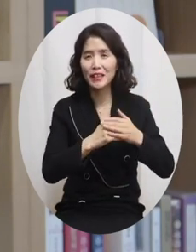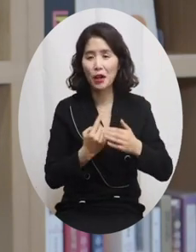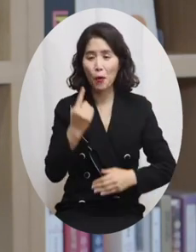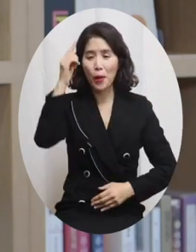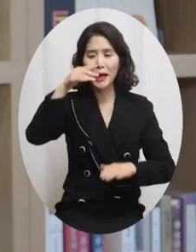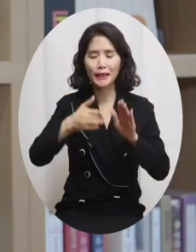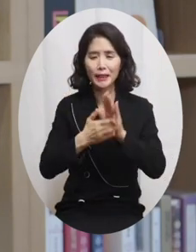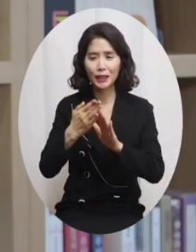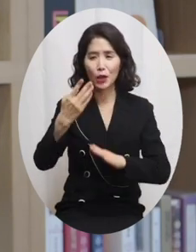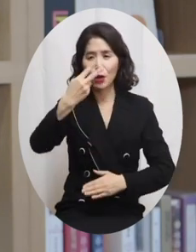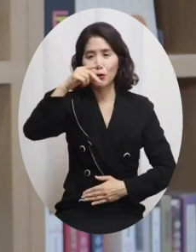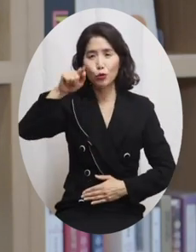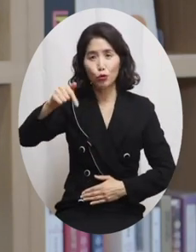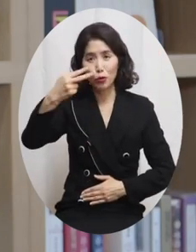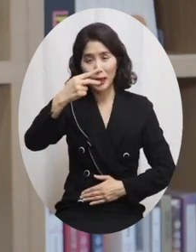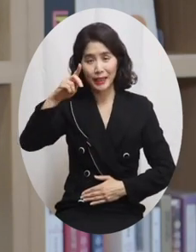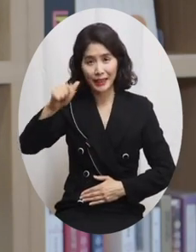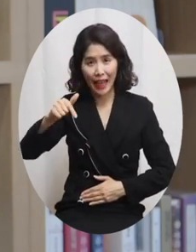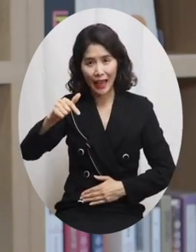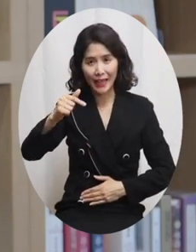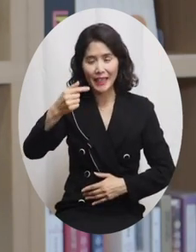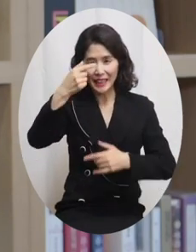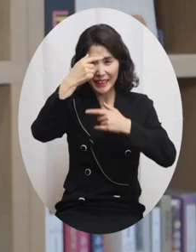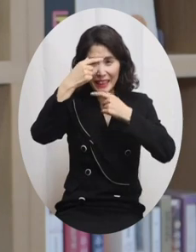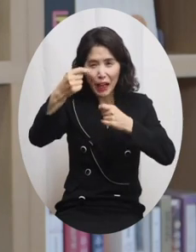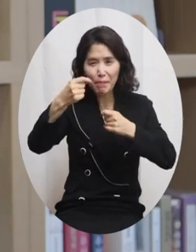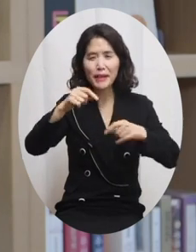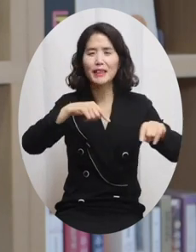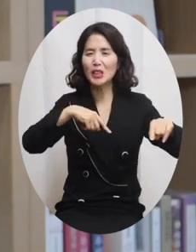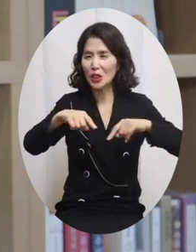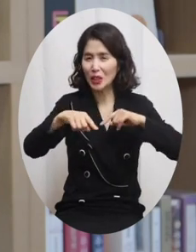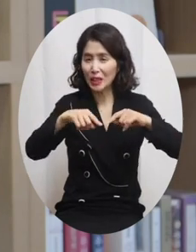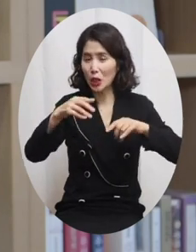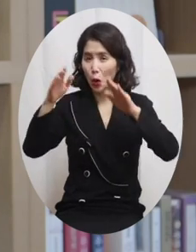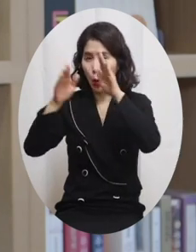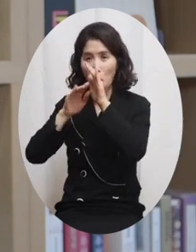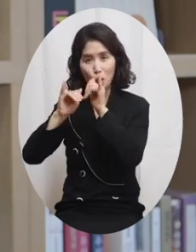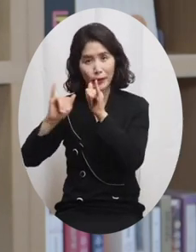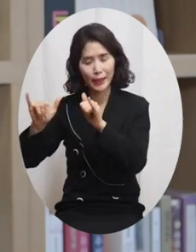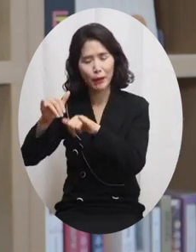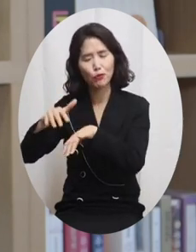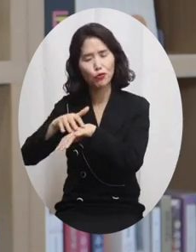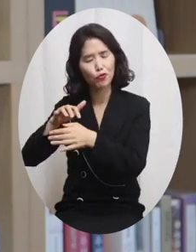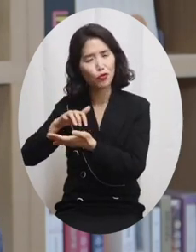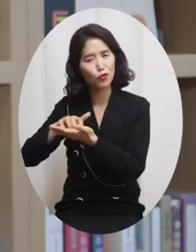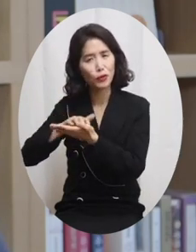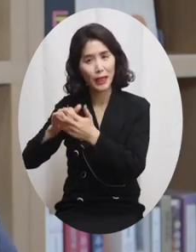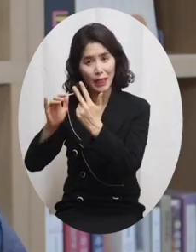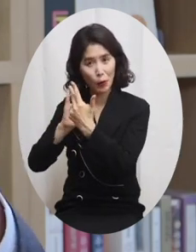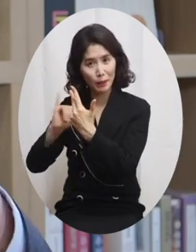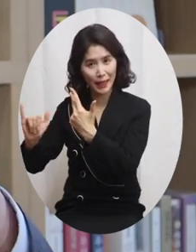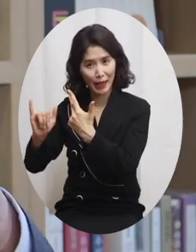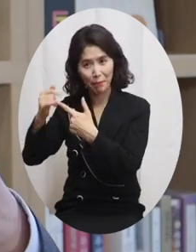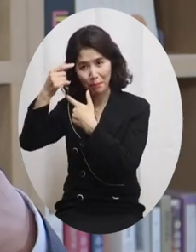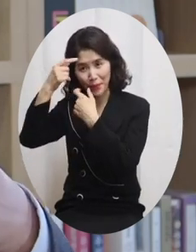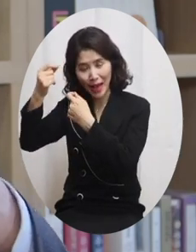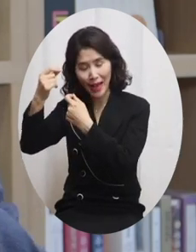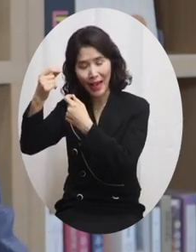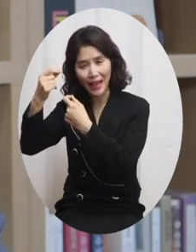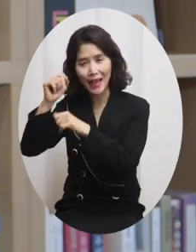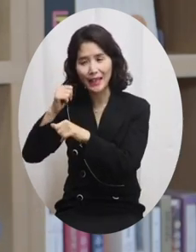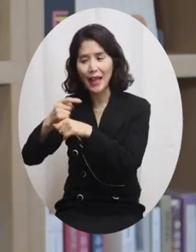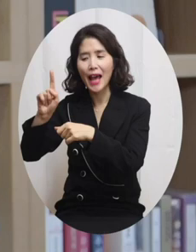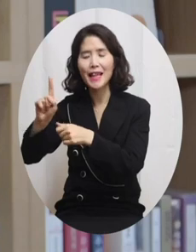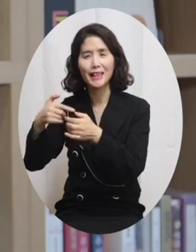고양시 뚝딱이라는 네. 정책을 하고 있어요. 그래서 공무원들로 해서 7분인가가 이제 한